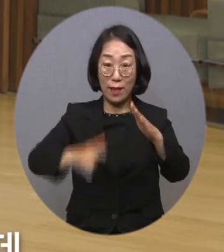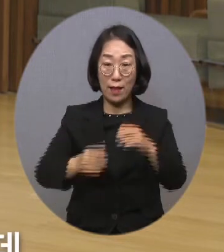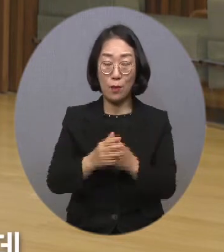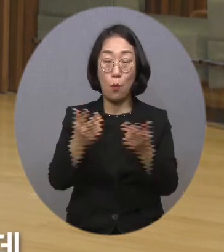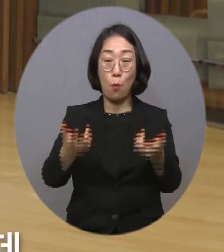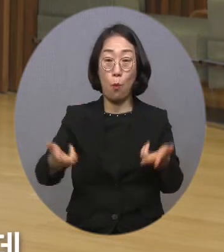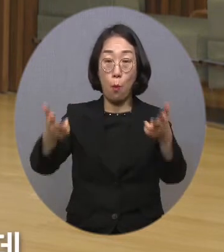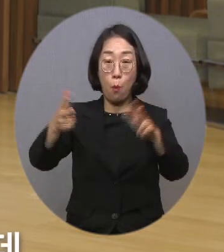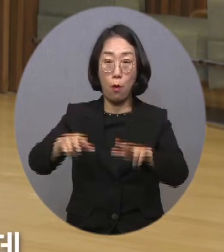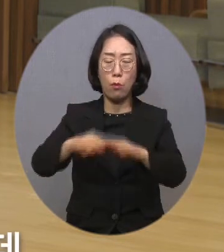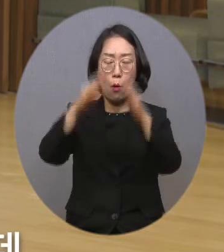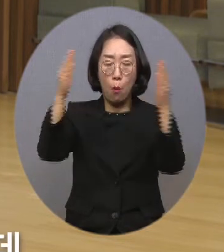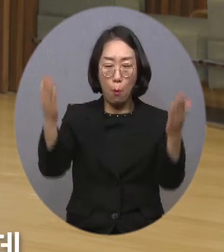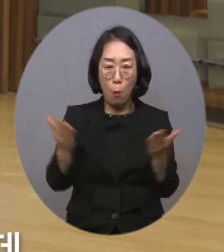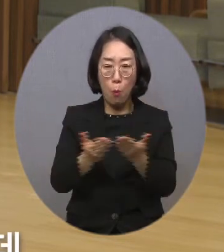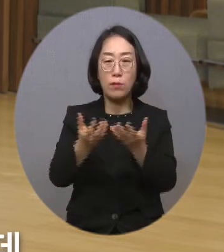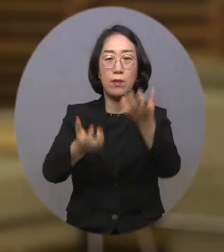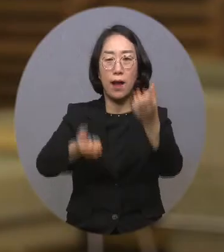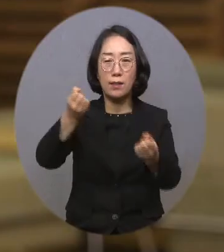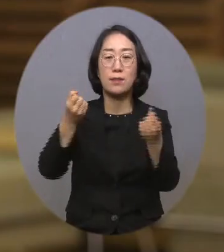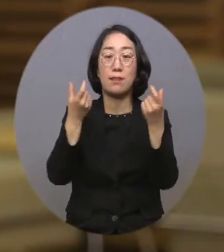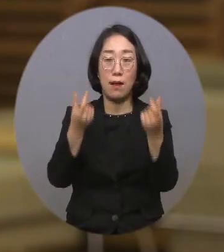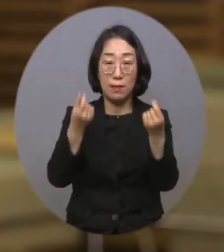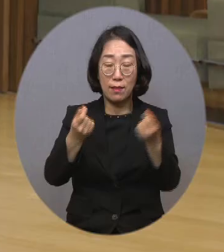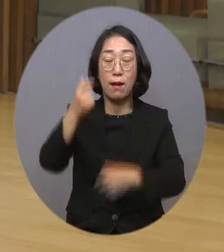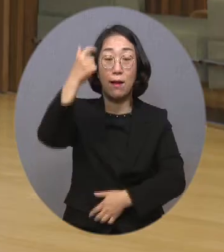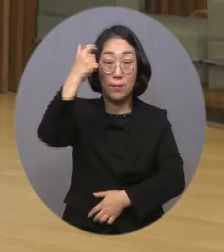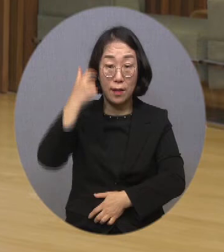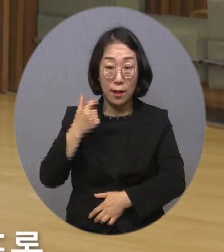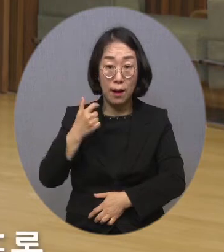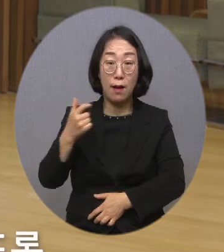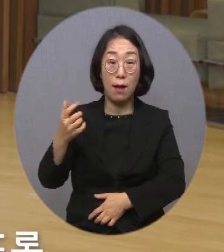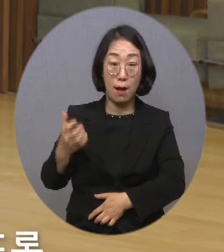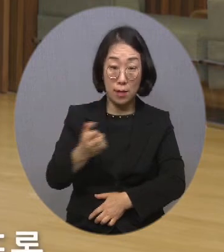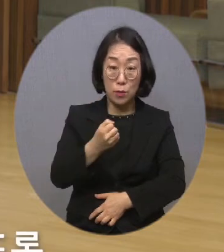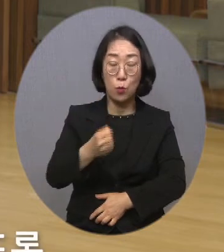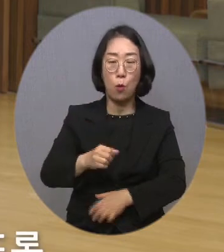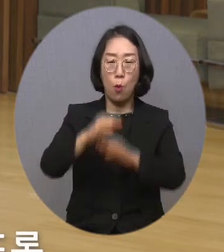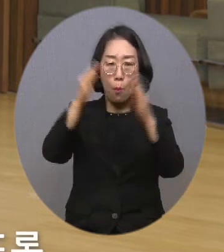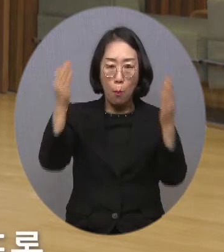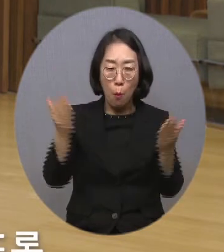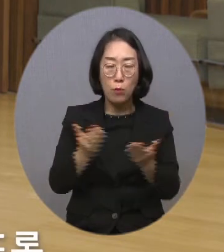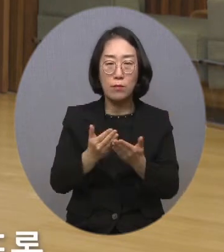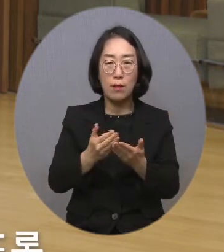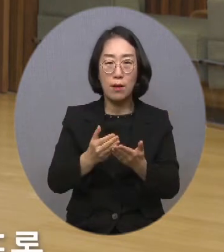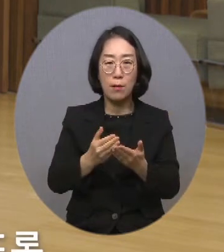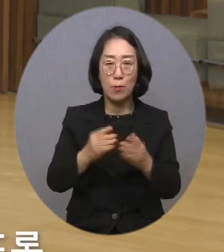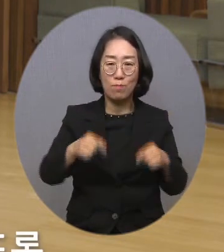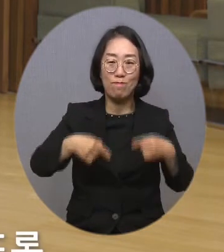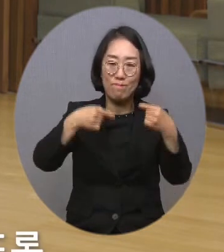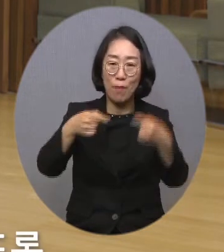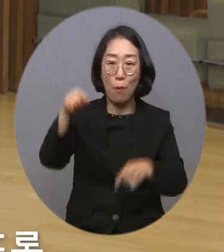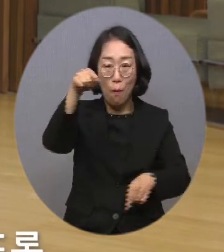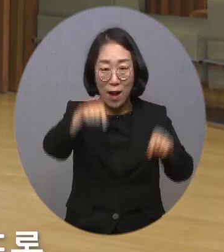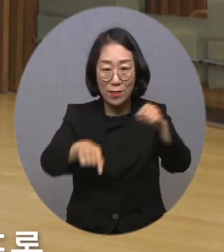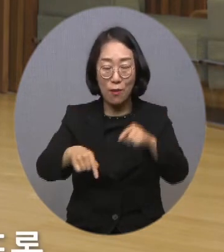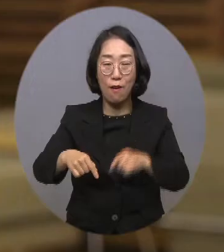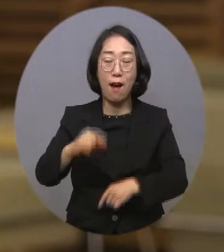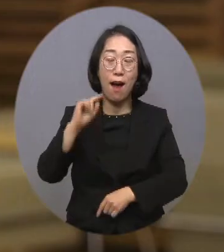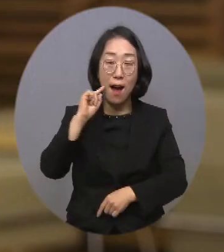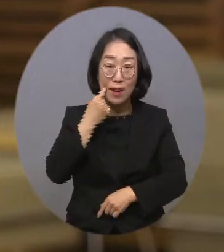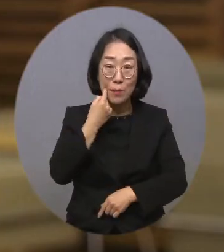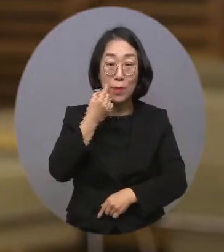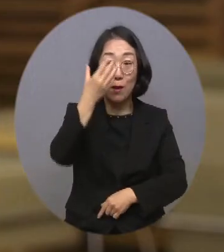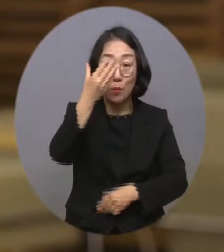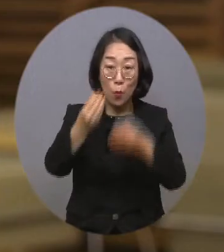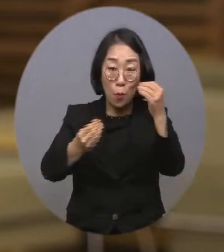국립공원이 국민 모두의 자산이라는데 충분히 인식을 하고 있고 국민들 모두가 국립공원의 아름다움을 즐길 수 있도록